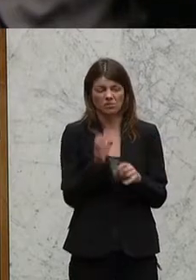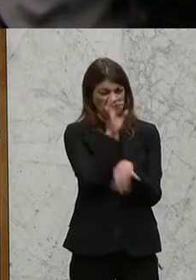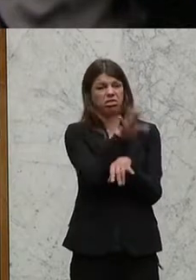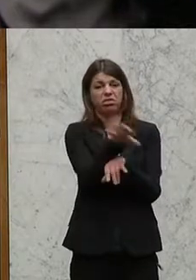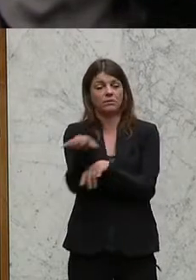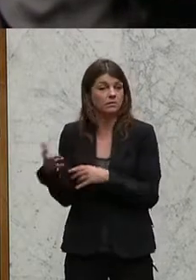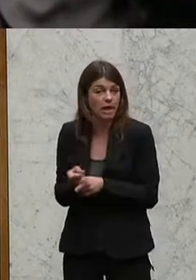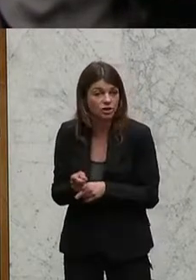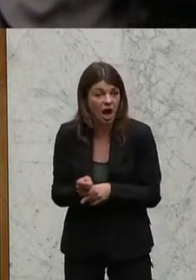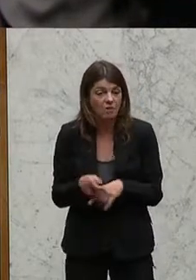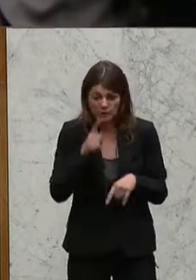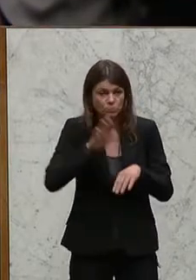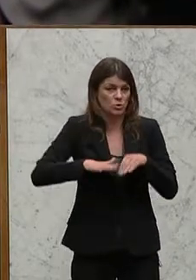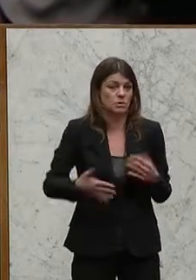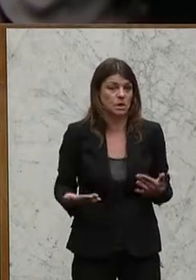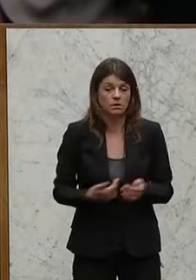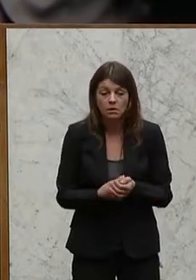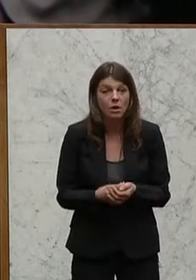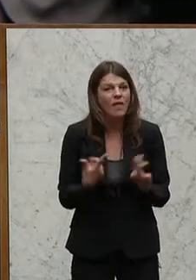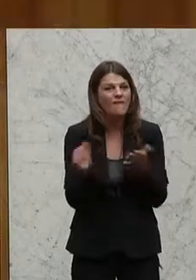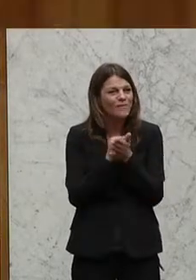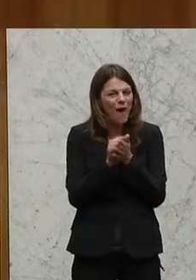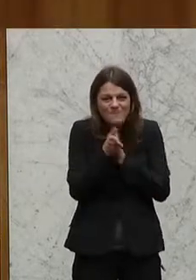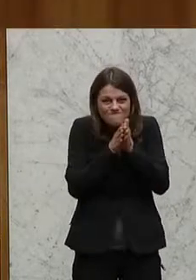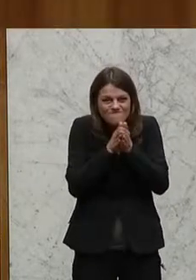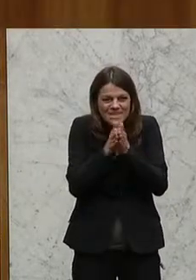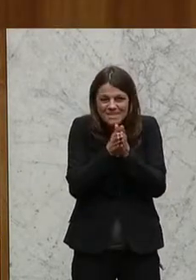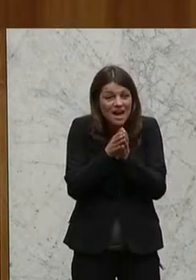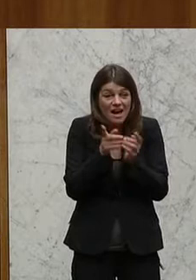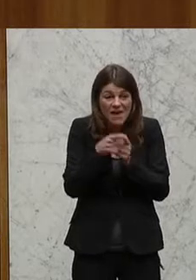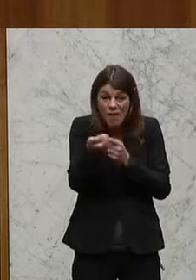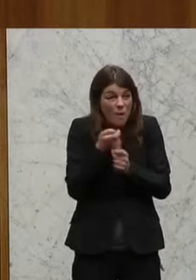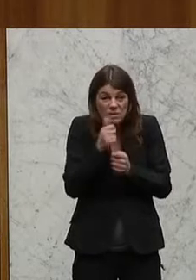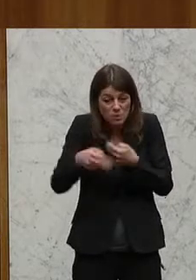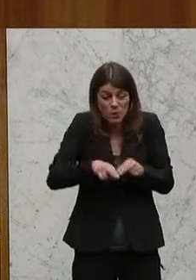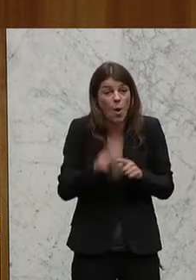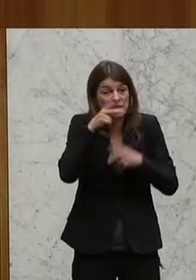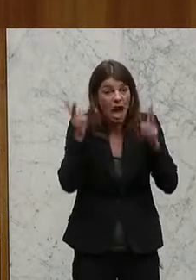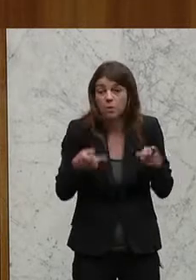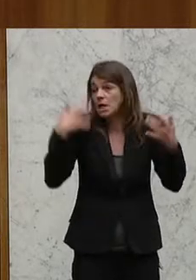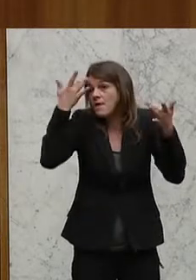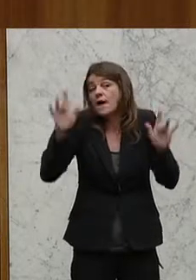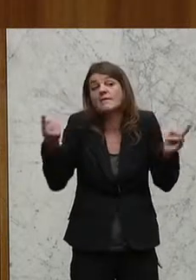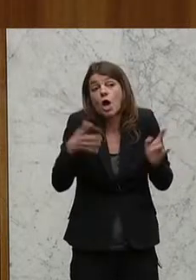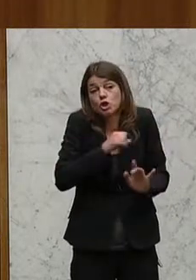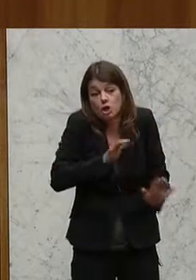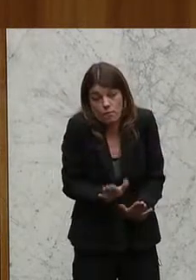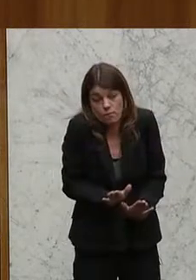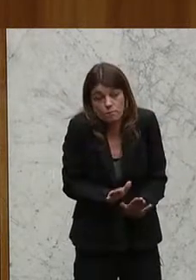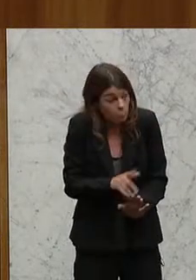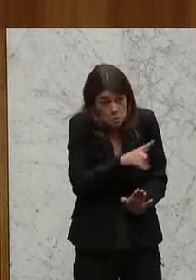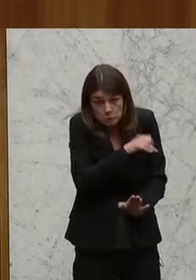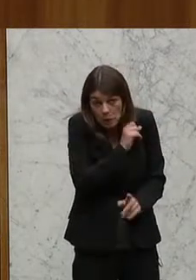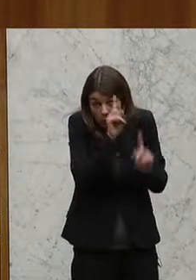uns und freuen sich auch noch diebisch, wenn jemand es nicht ins Hohe Haus schaffen sollte. Ich weiß es ja nicht, wer es schafft. Ich weiß ja nicht, ob